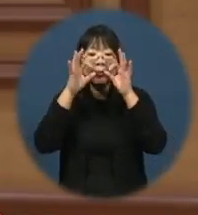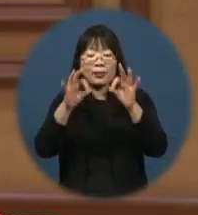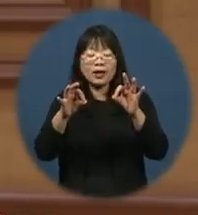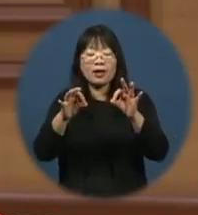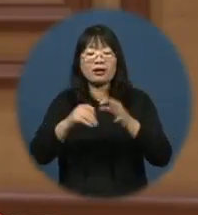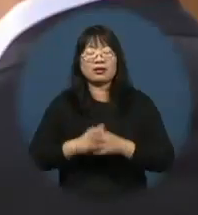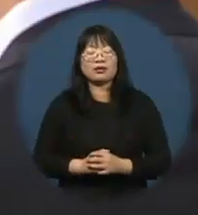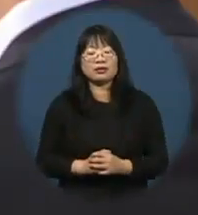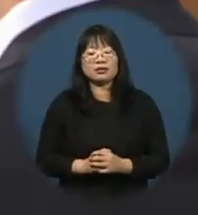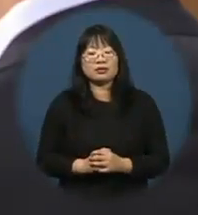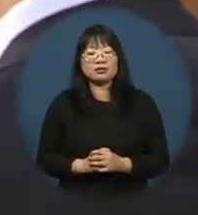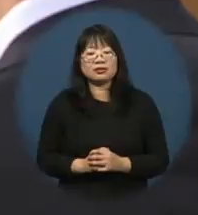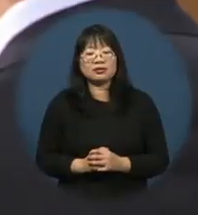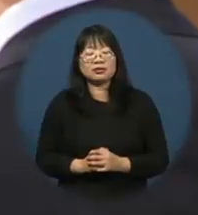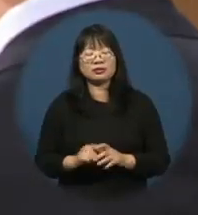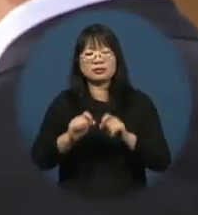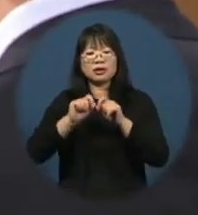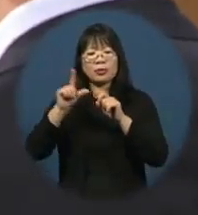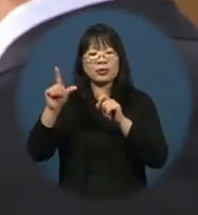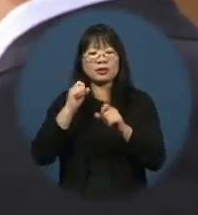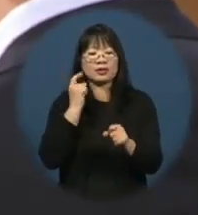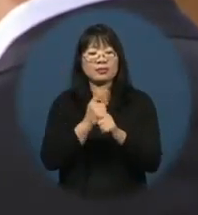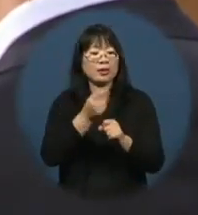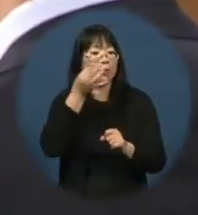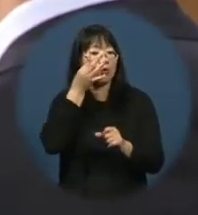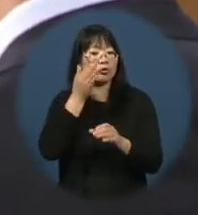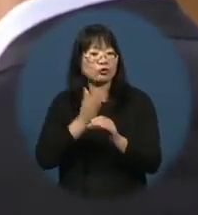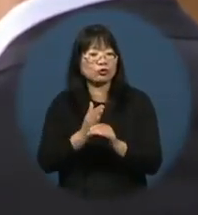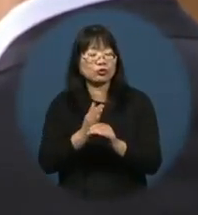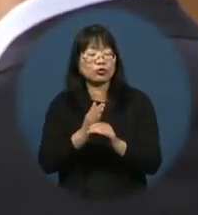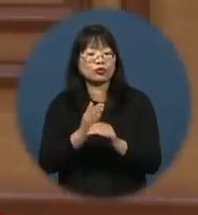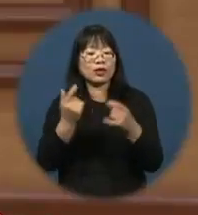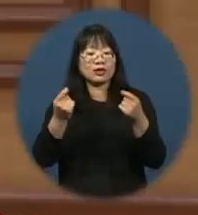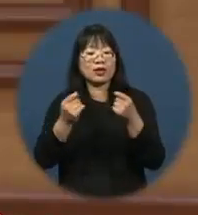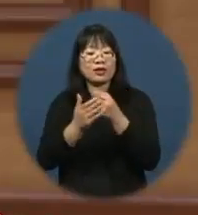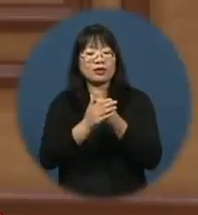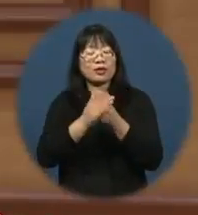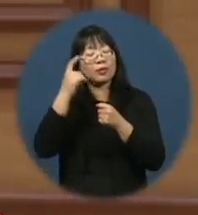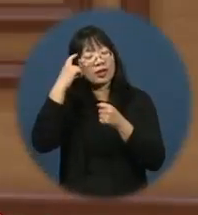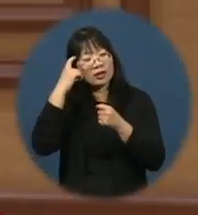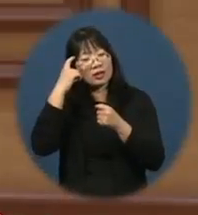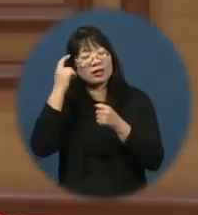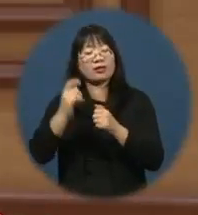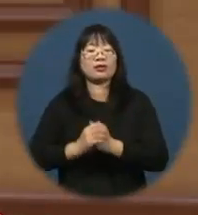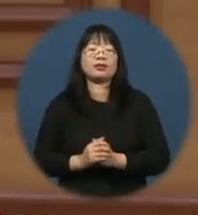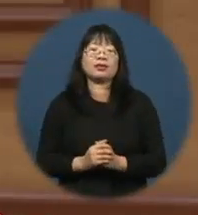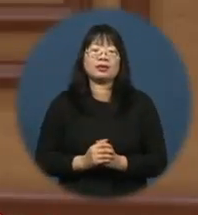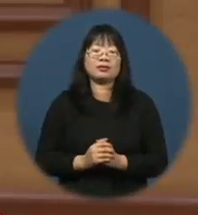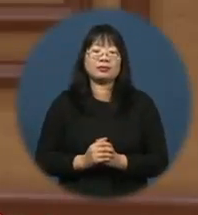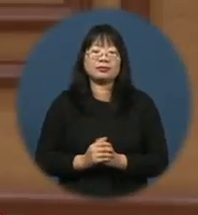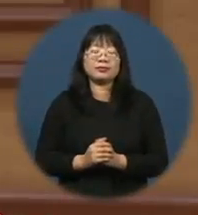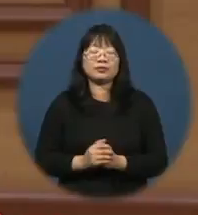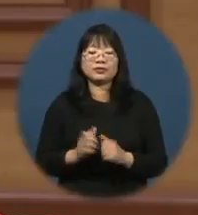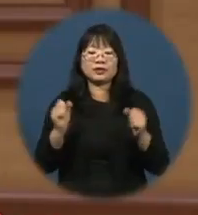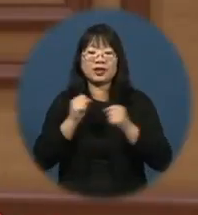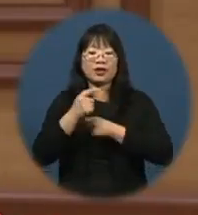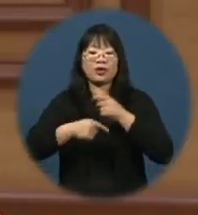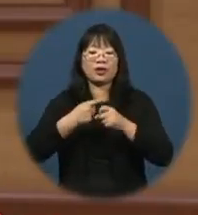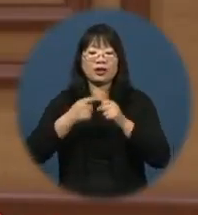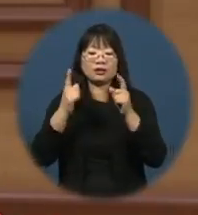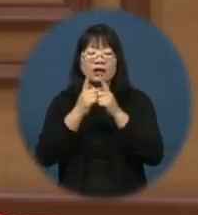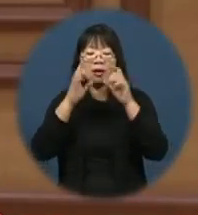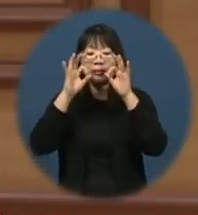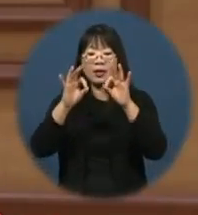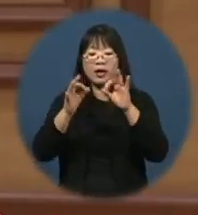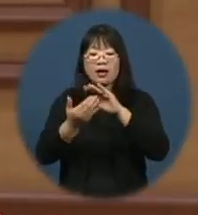기후를 뭐 거의 이미 보이고 있다. 네, 아. 뭐 저는 그렇게 생각을 하고 있습니다만은. 겨울철의 경우는